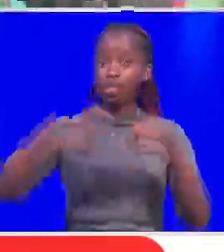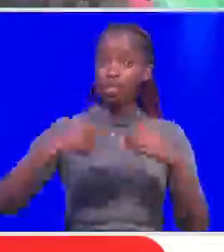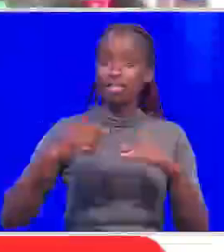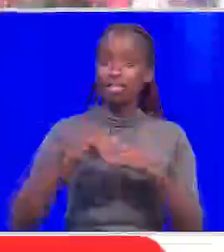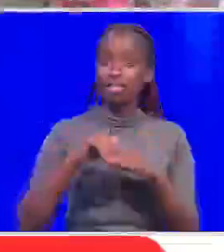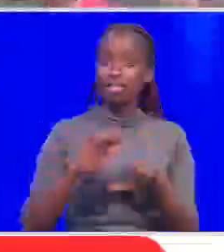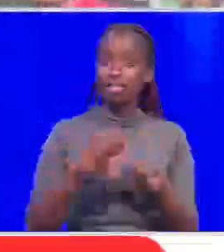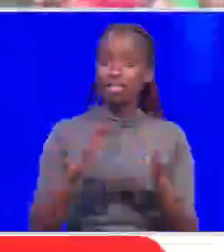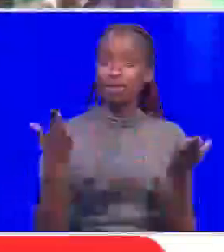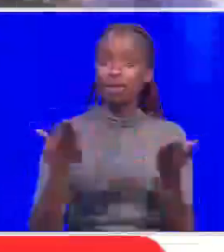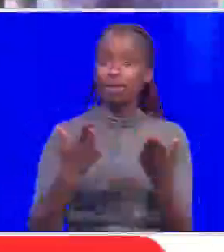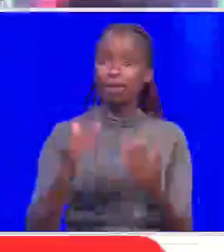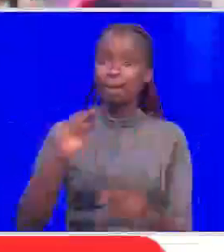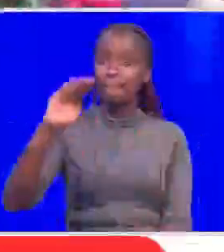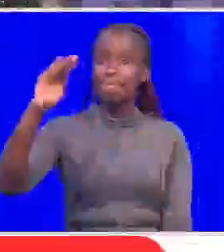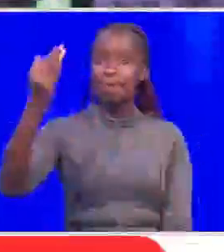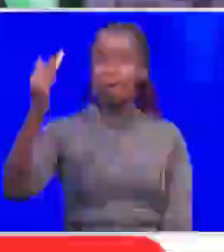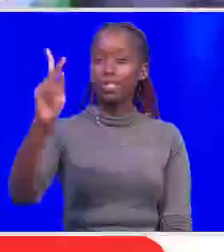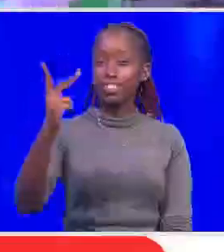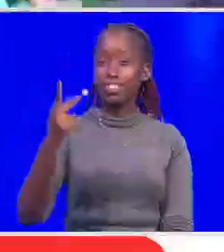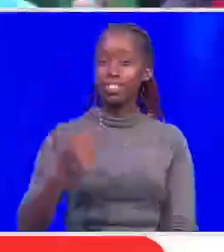eneo la Mlima Kenya.